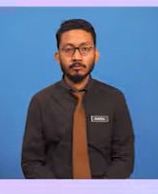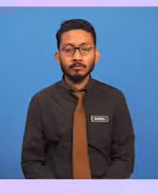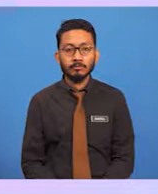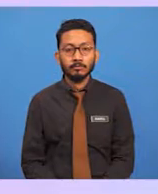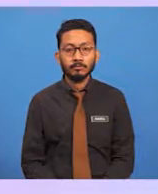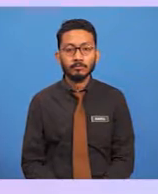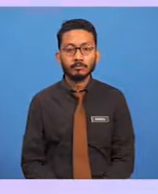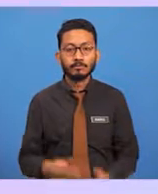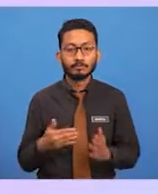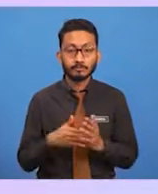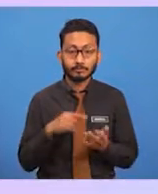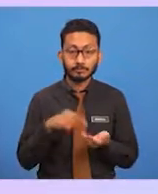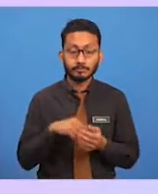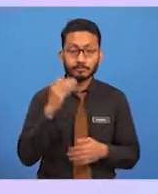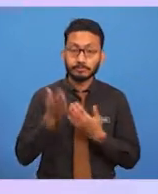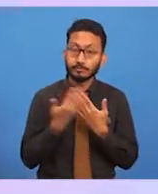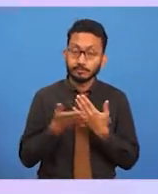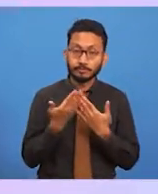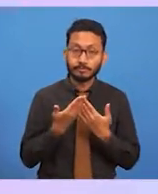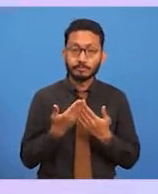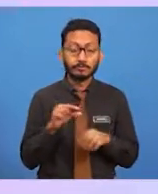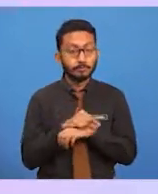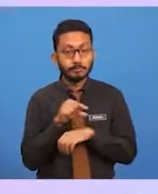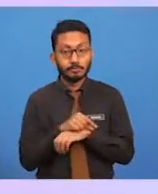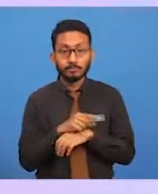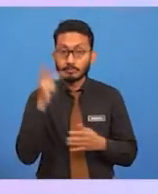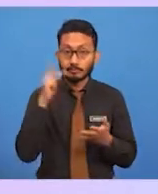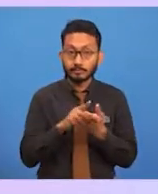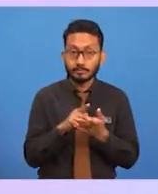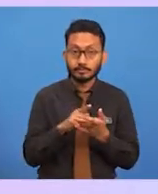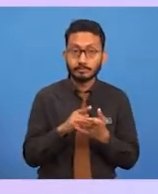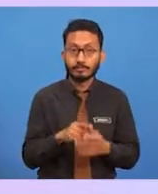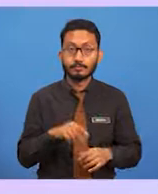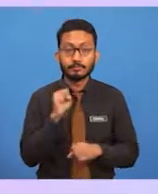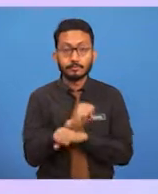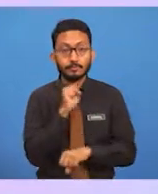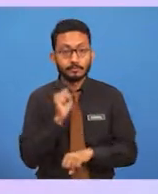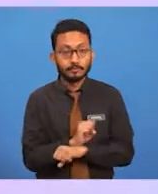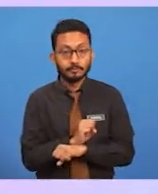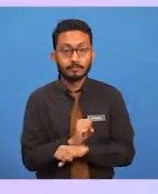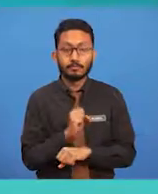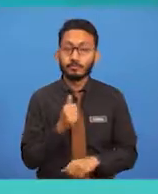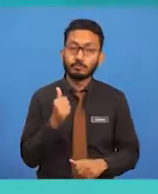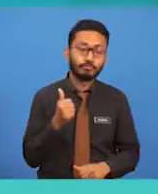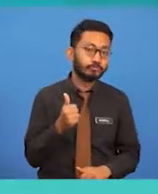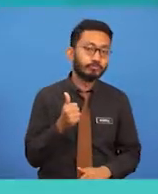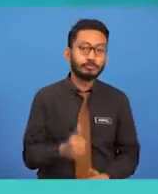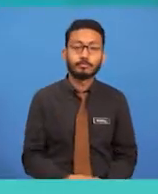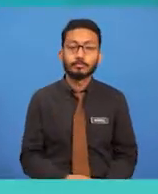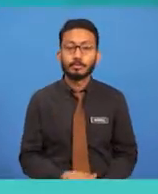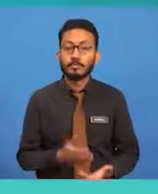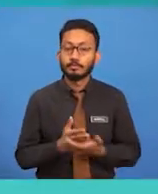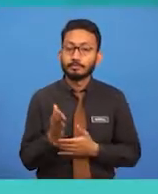Butiran-butiran ini akan memudahkan pengguna mengenali syarikat anda. Seterusnya, kita lihat